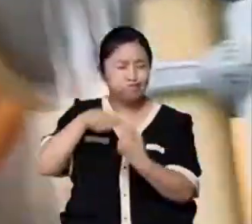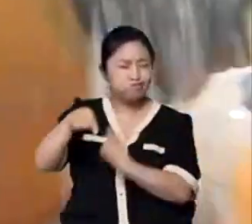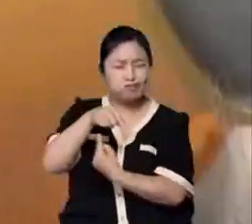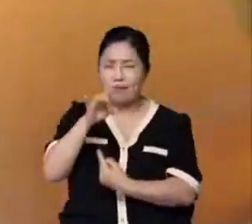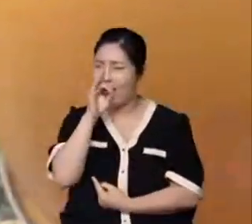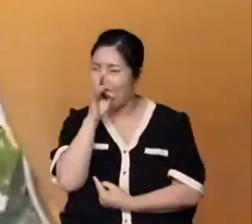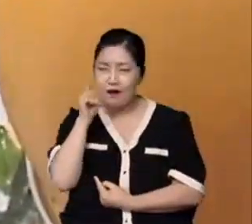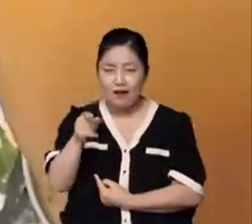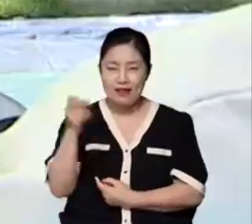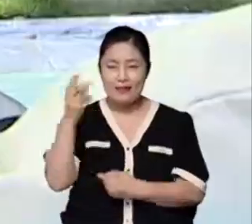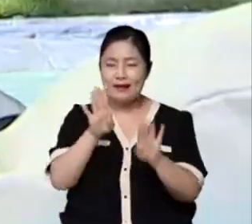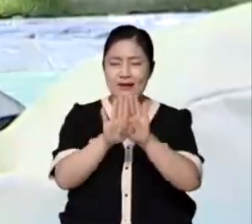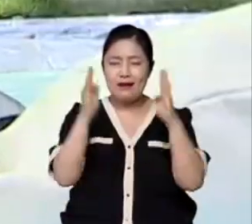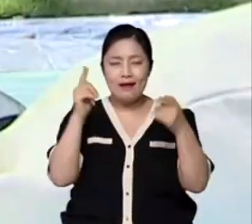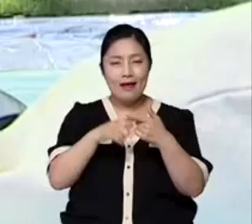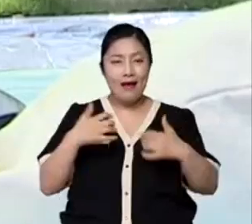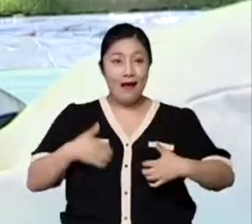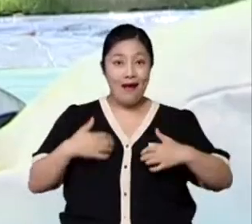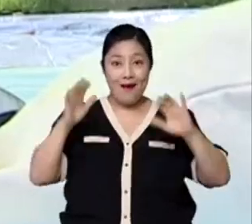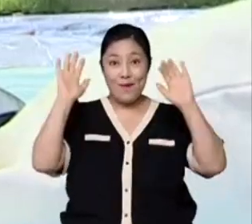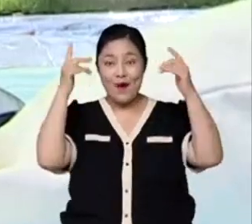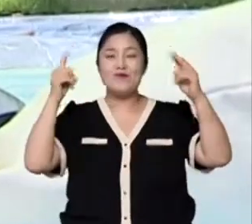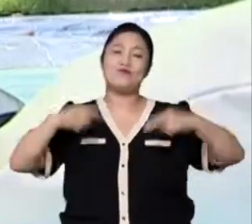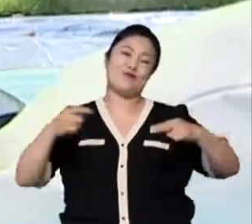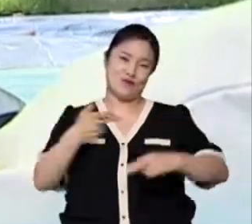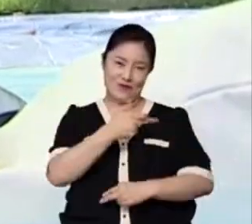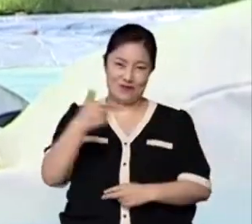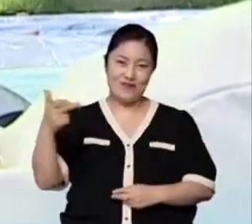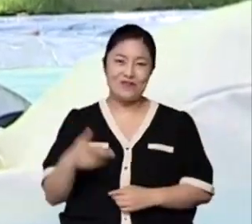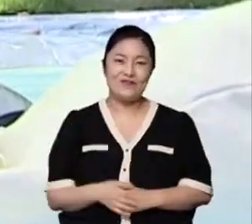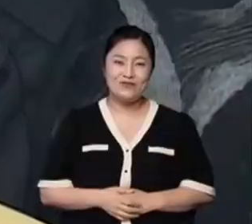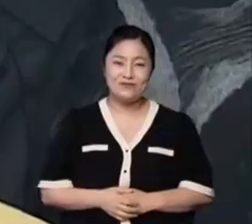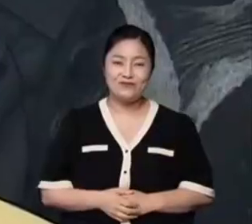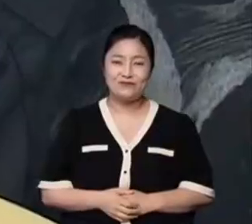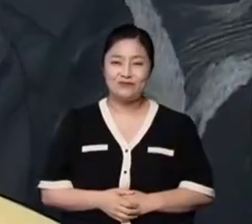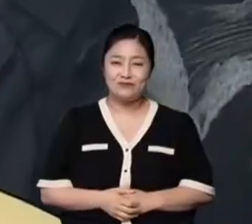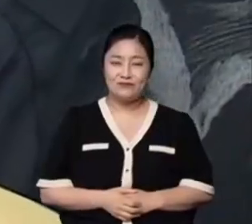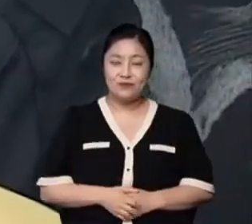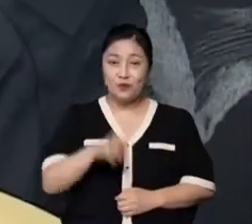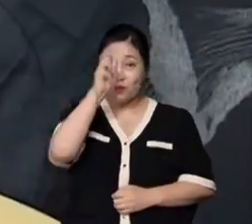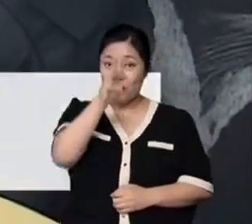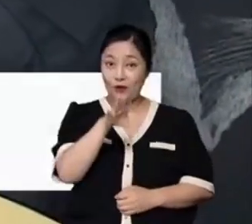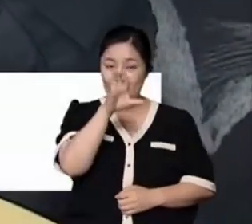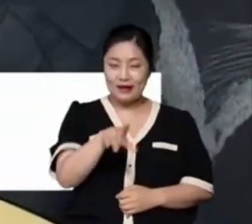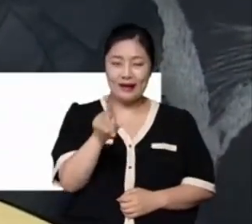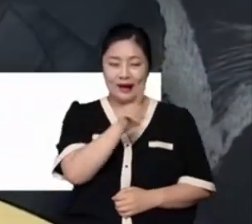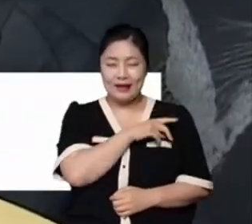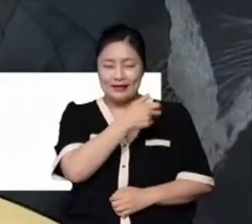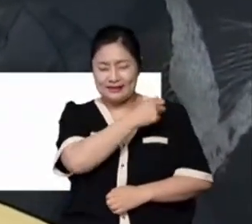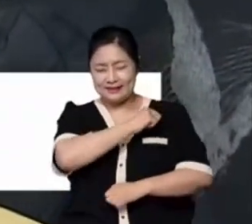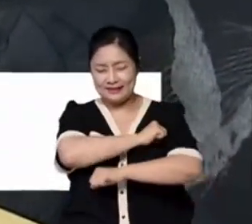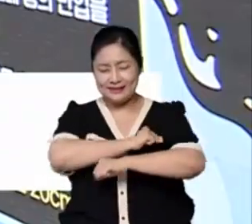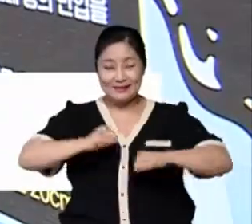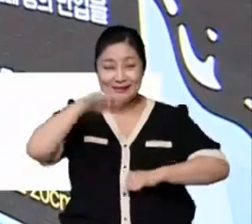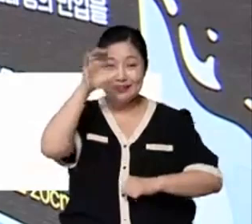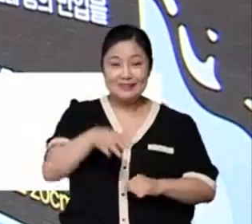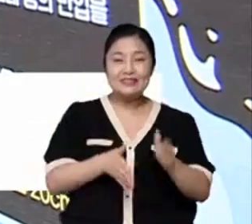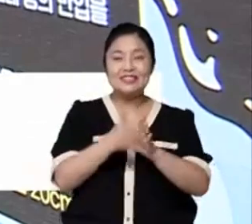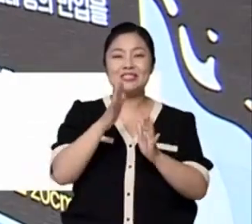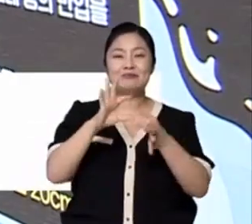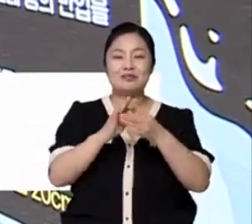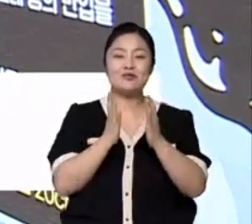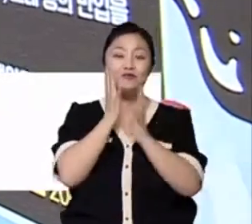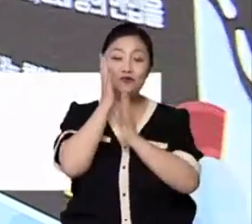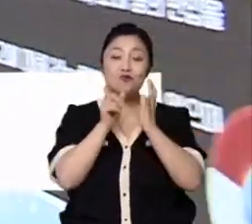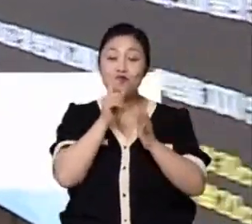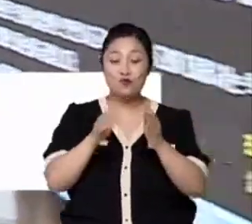중단되면서 재개장에 대한 반가움도 두 배 더 커졌습니다. 광주에서 가장 큰 규모를 자랑하는 시민의